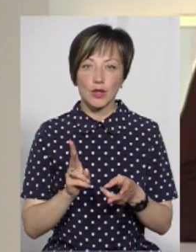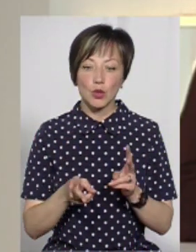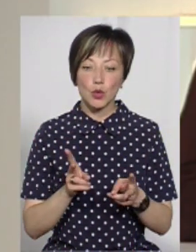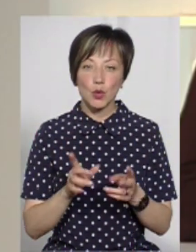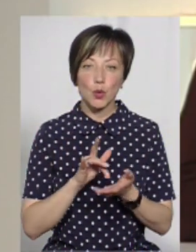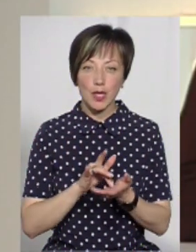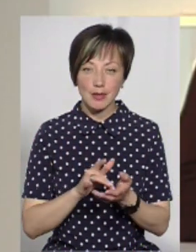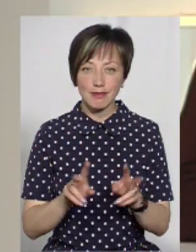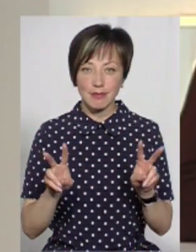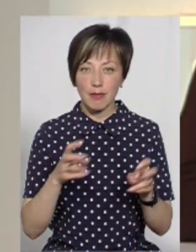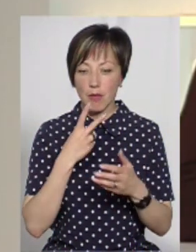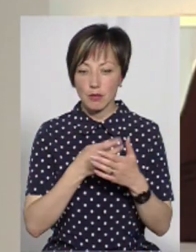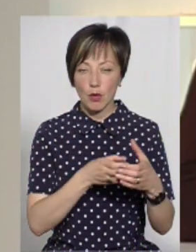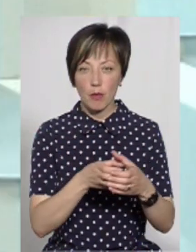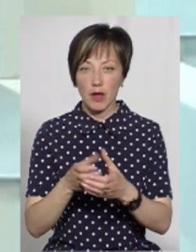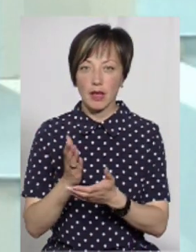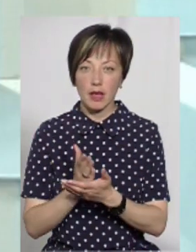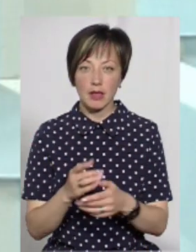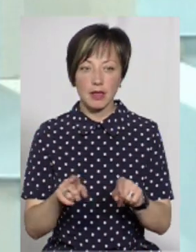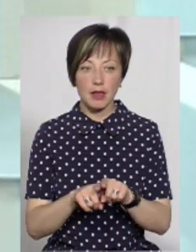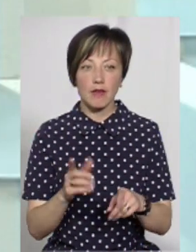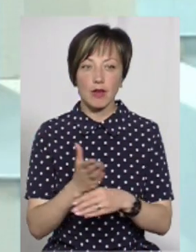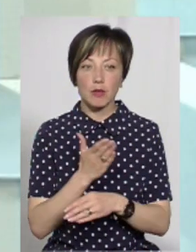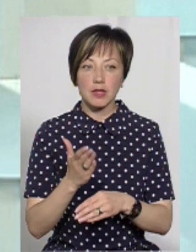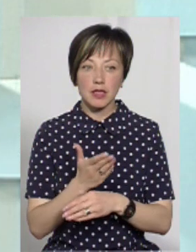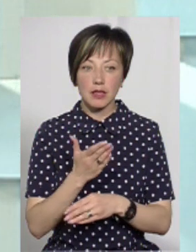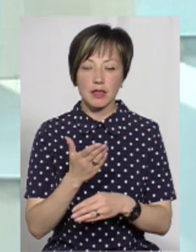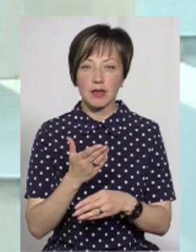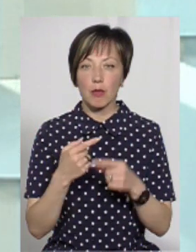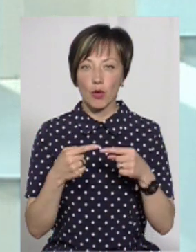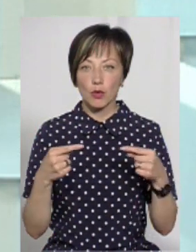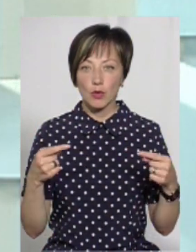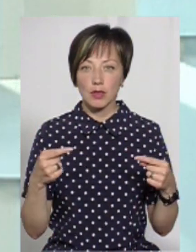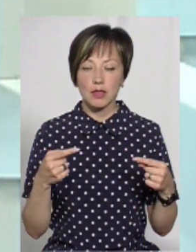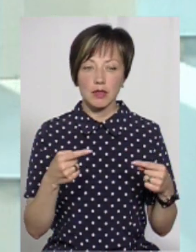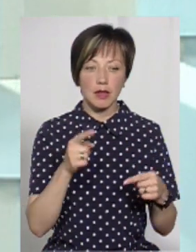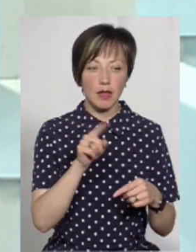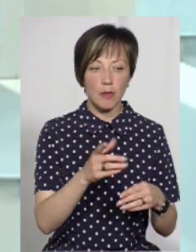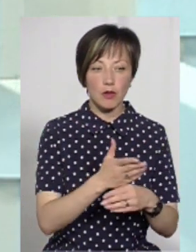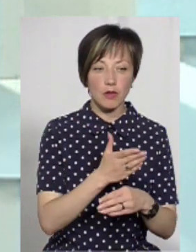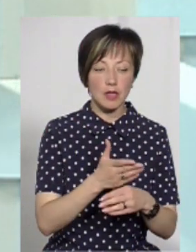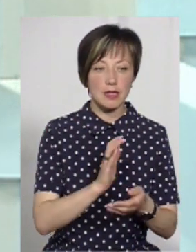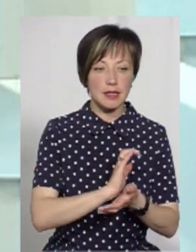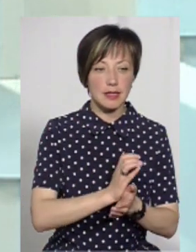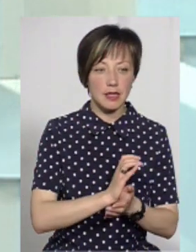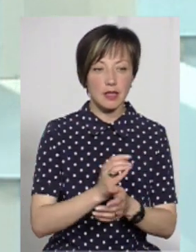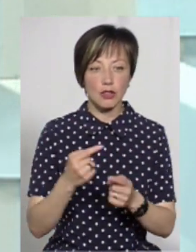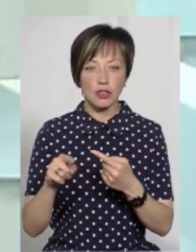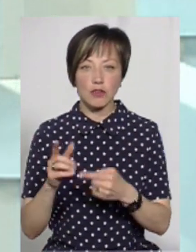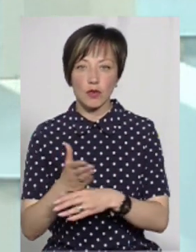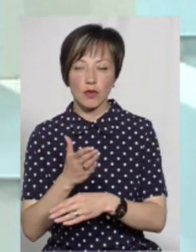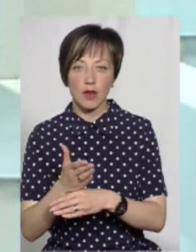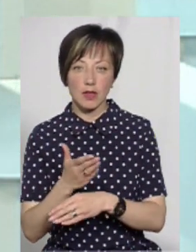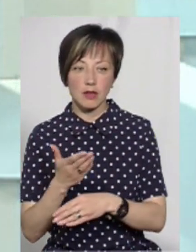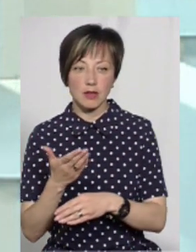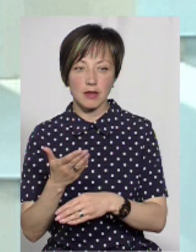Гастротуризм, тому що ми бачимо по громадах, де є такі виробники крафтової продукції, десь виготовляють сири, інші